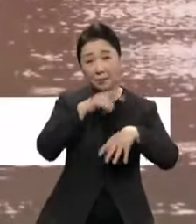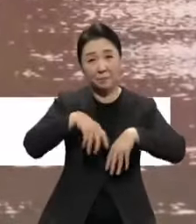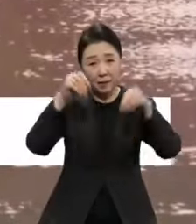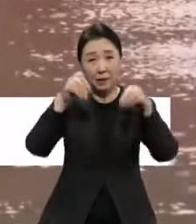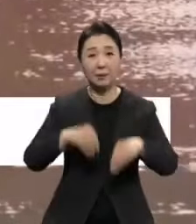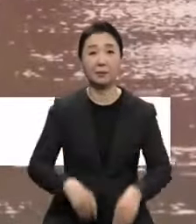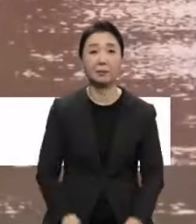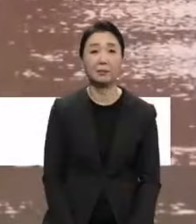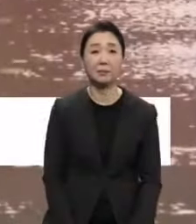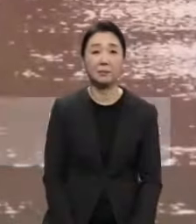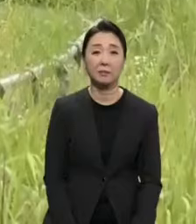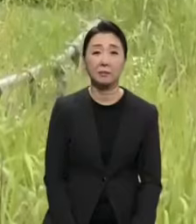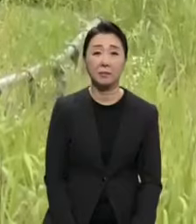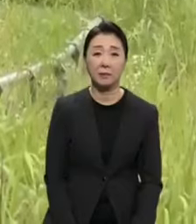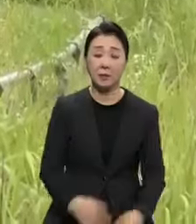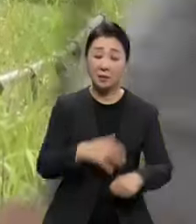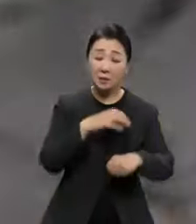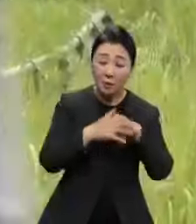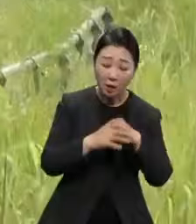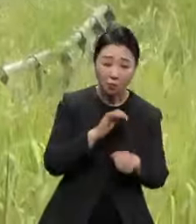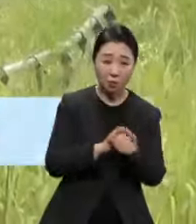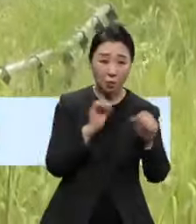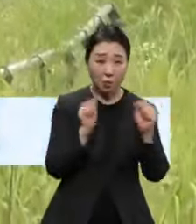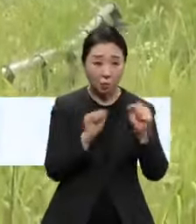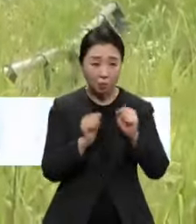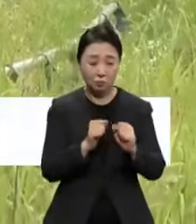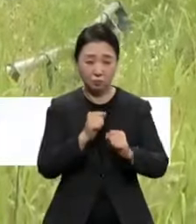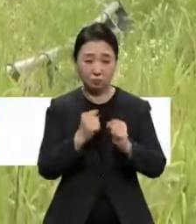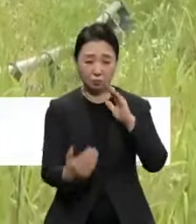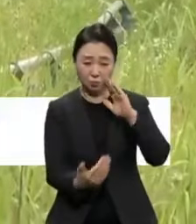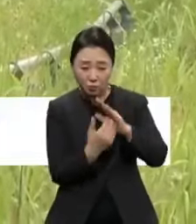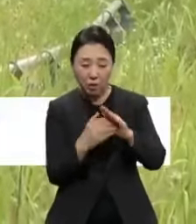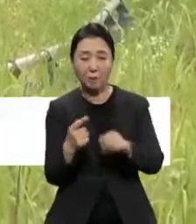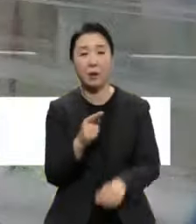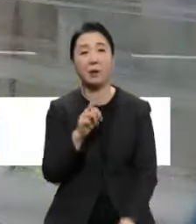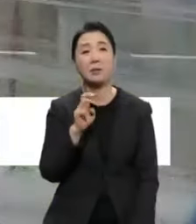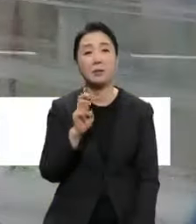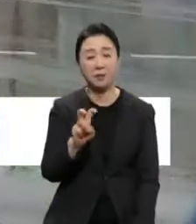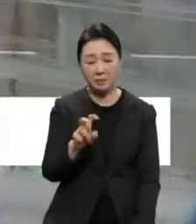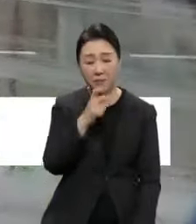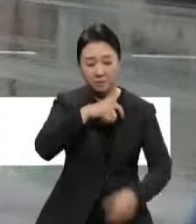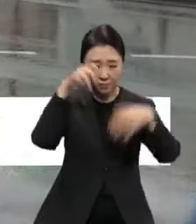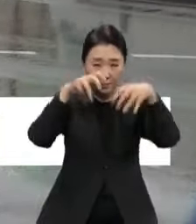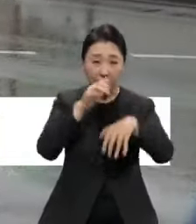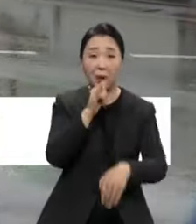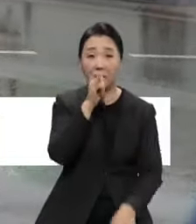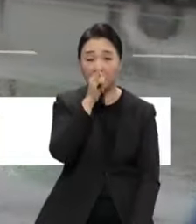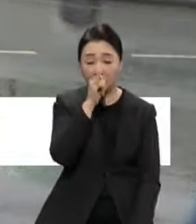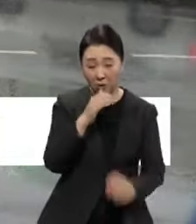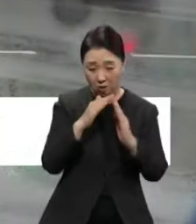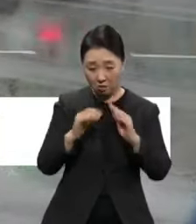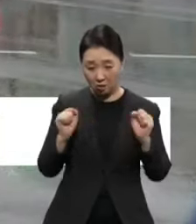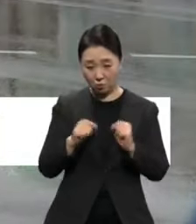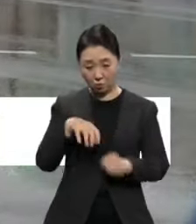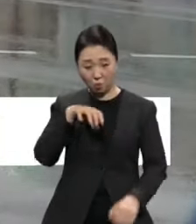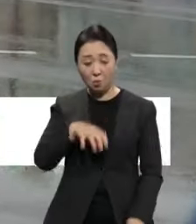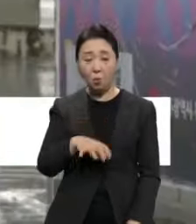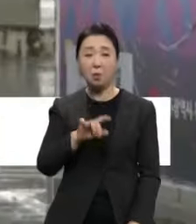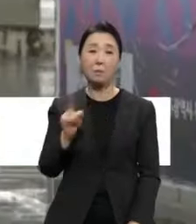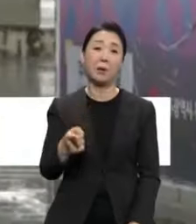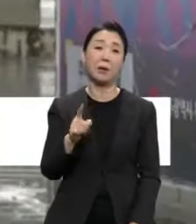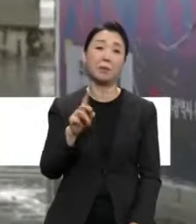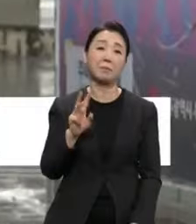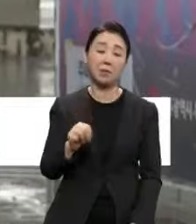예보됐습니다 앞으로 대구 경북에는 최대 120mm 포구가 더 쏟아지고 어 전라북도에 100mm